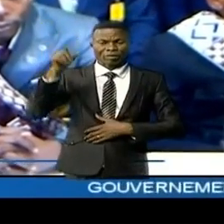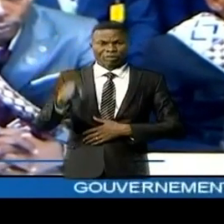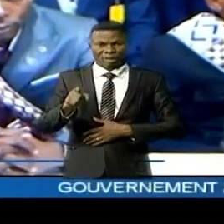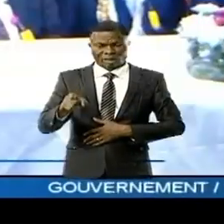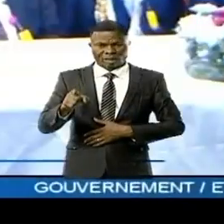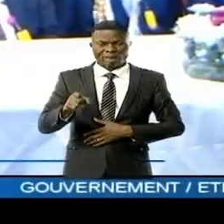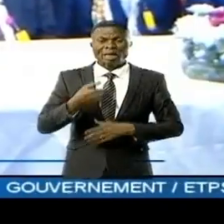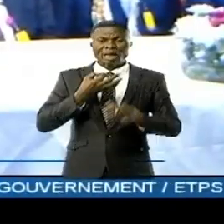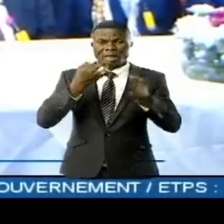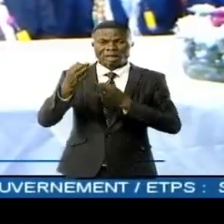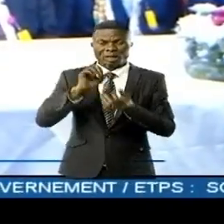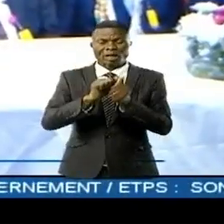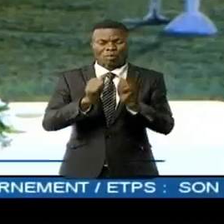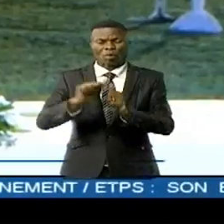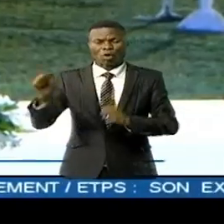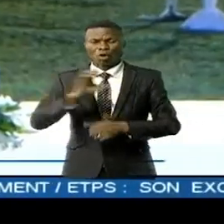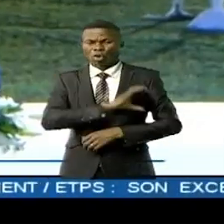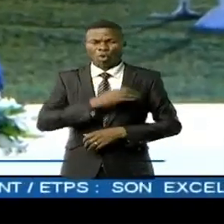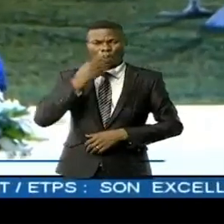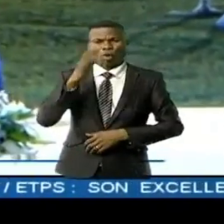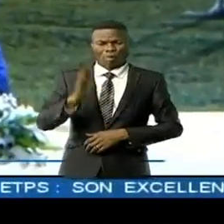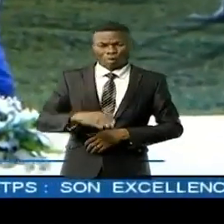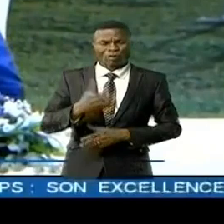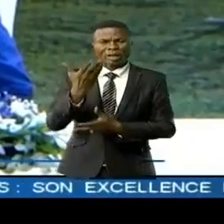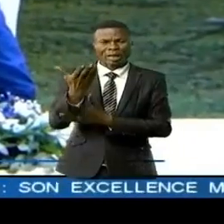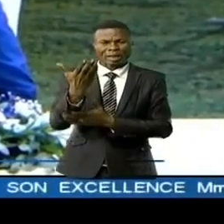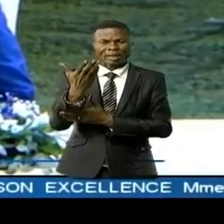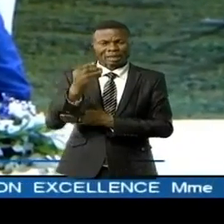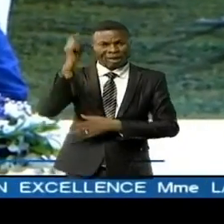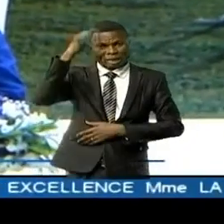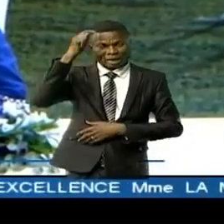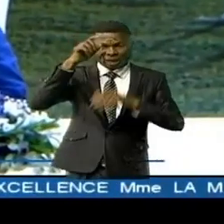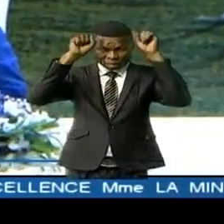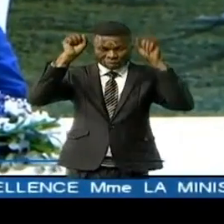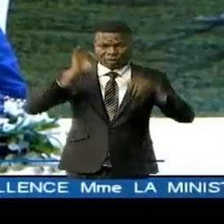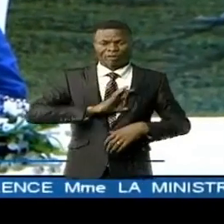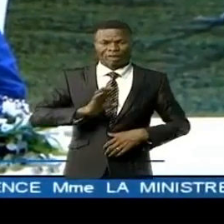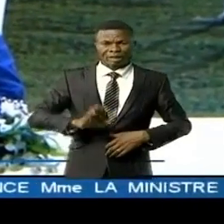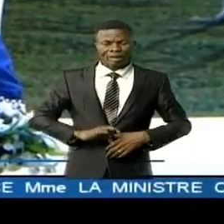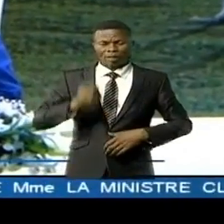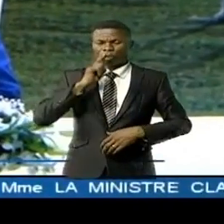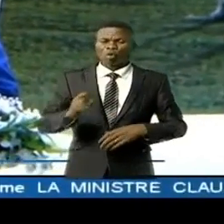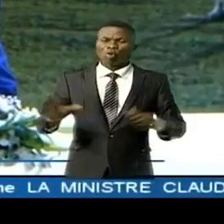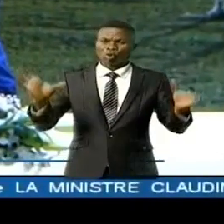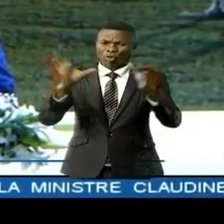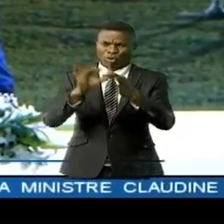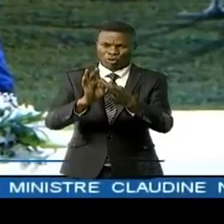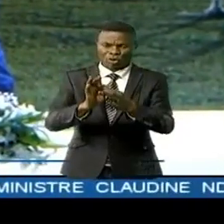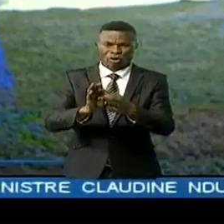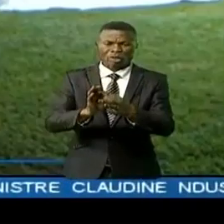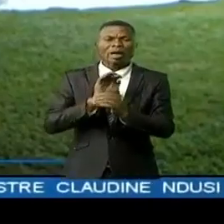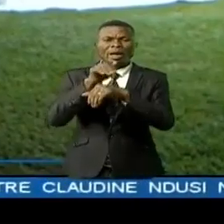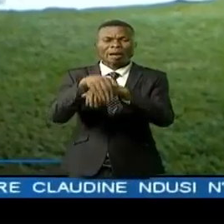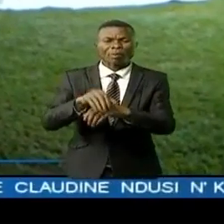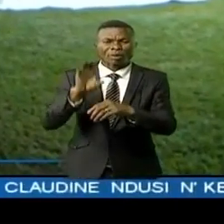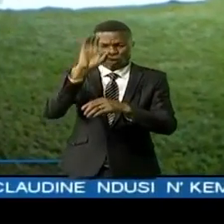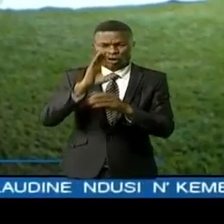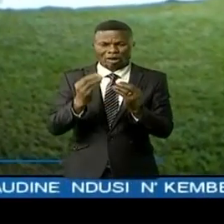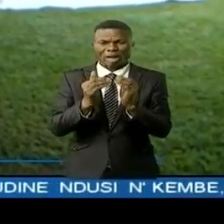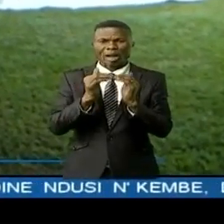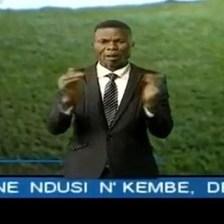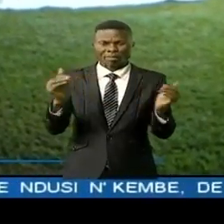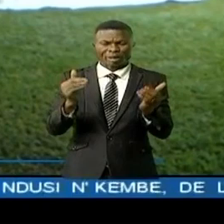stigmatise quelques égarements et salue la sagesse du président de la République pour son implication dans la